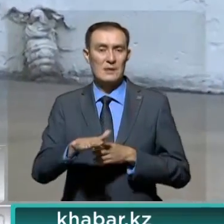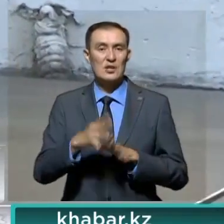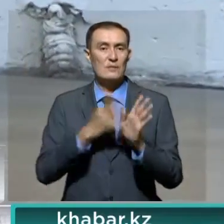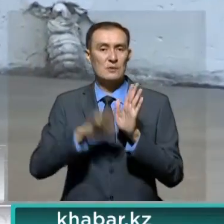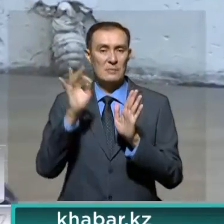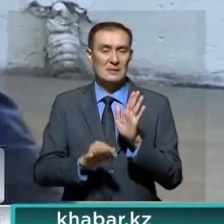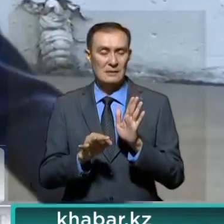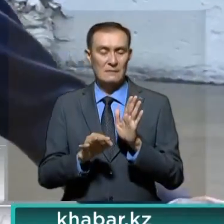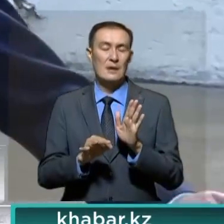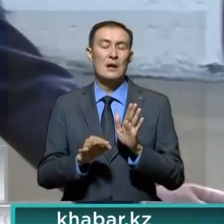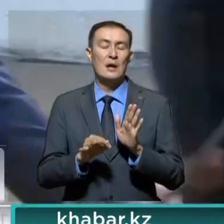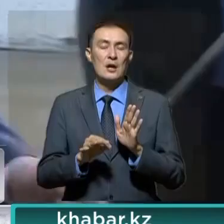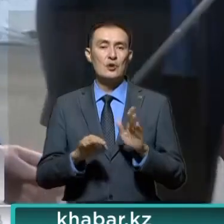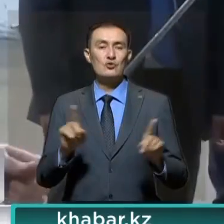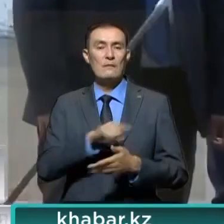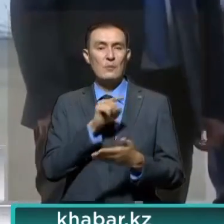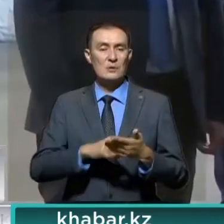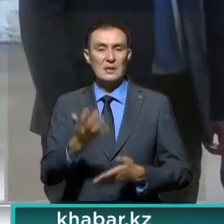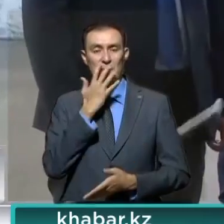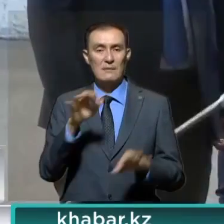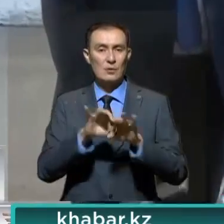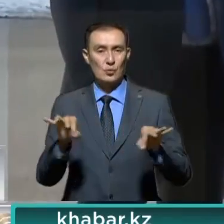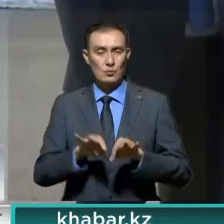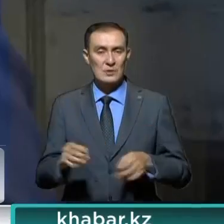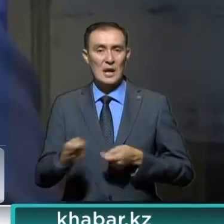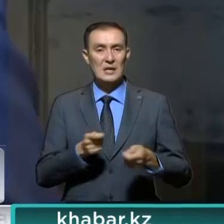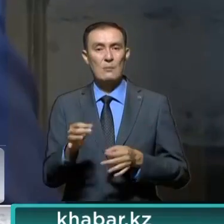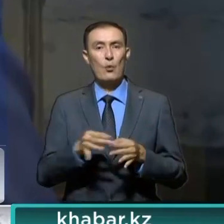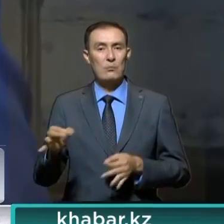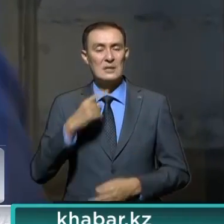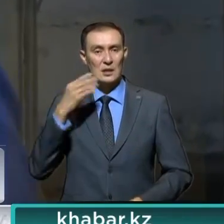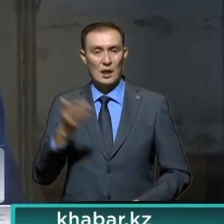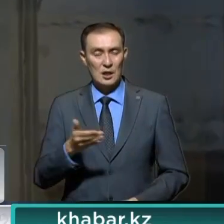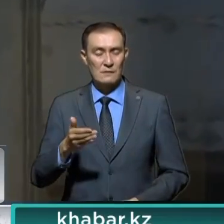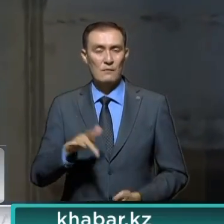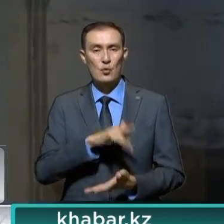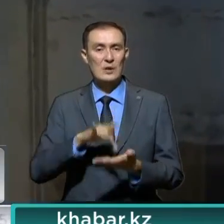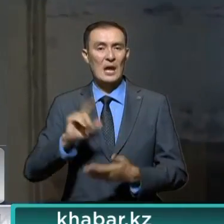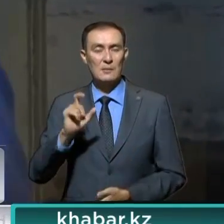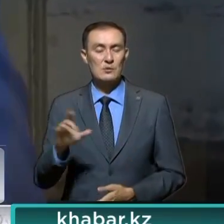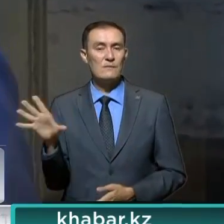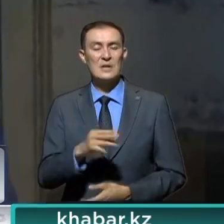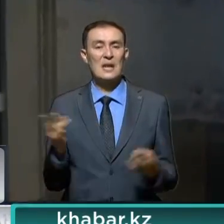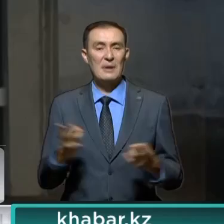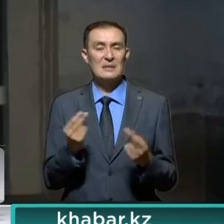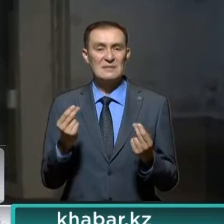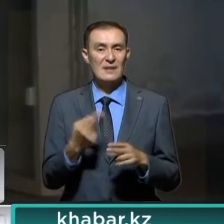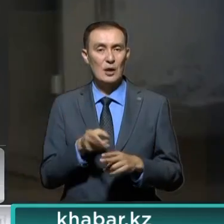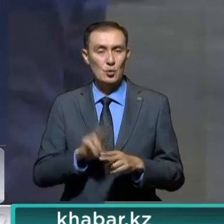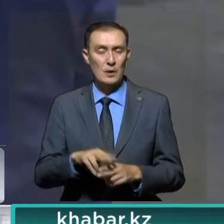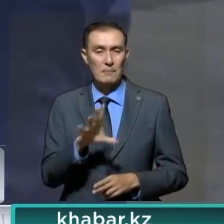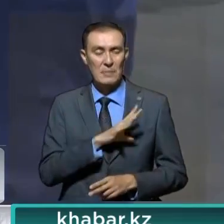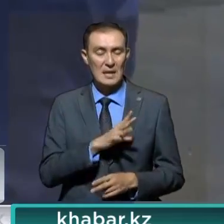90%. Что касается тепловых сетей, как Аким области доложил, Экибастузских, все необходимые средства, которые